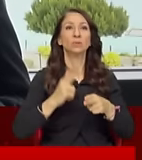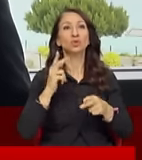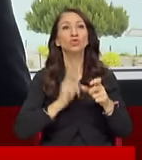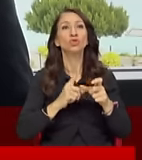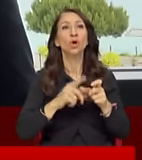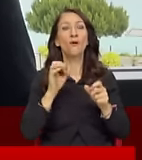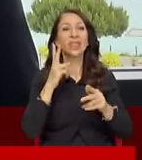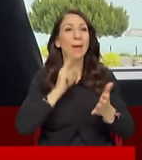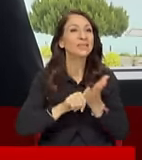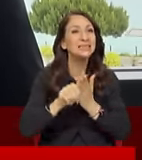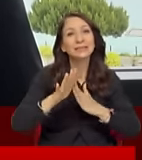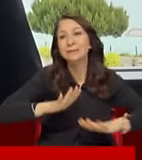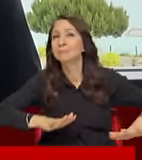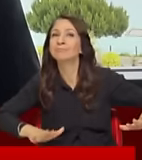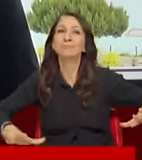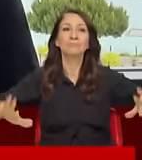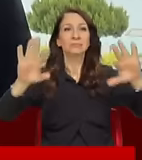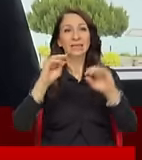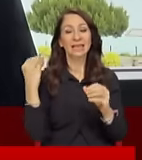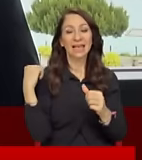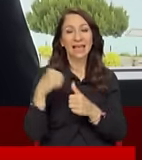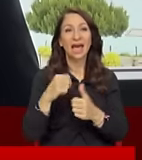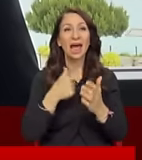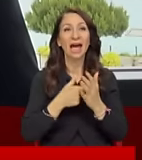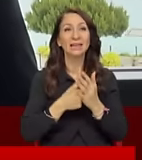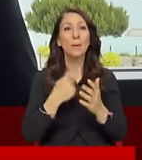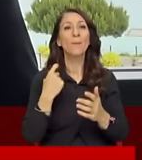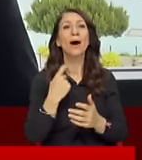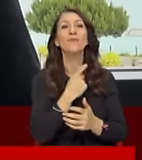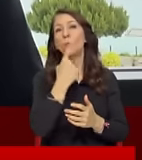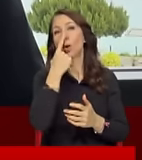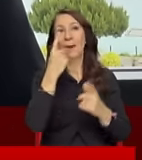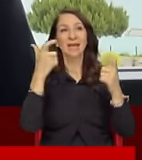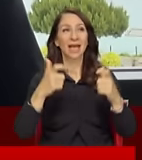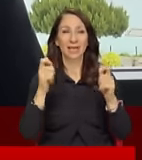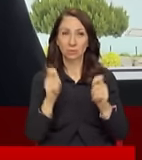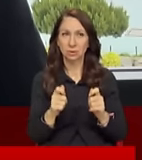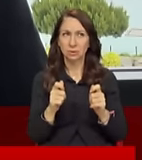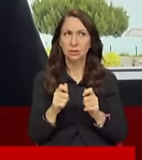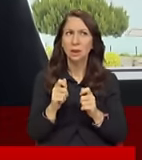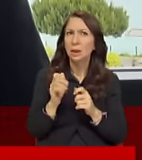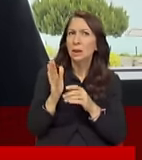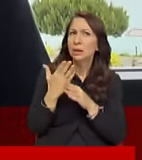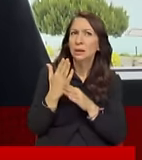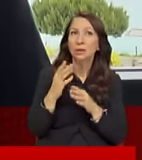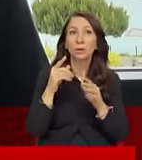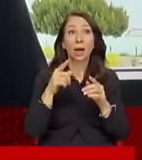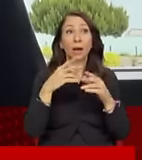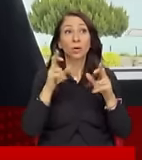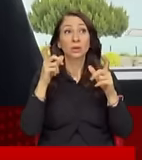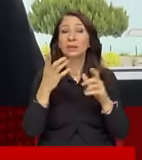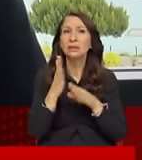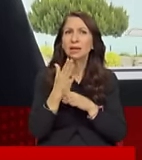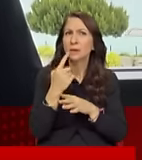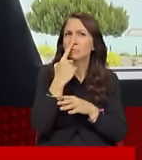Çukurova'yı temizleyip yeniden adına yakıştığı gibi parfüm kokan bir şehir haline getireceğiz. Neden her boş alana